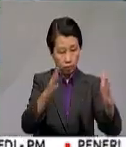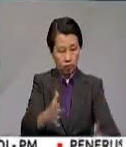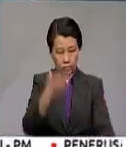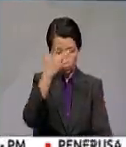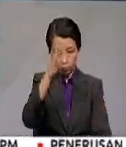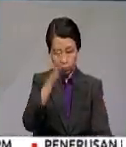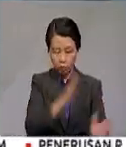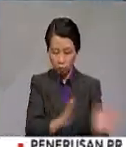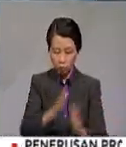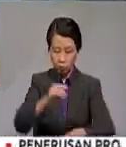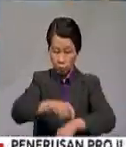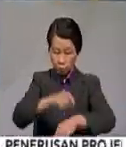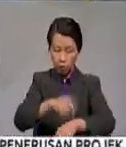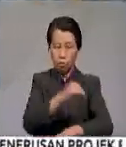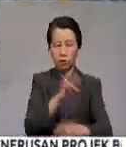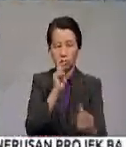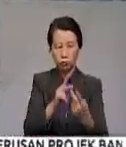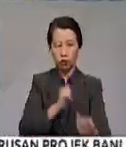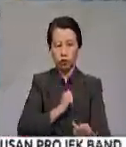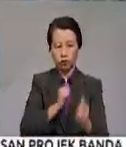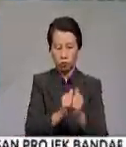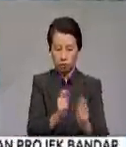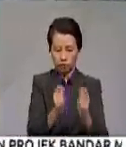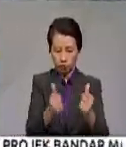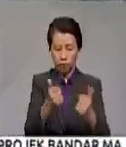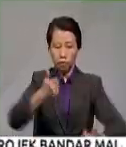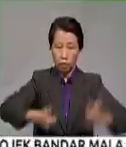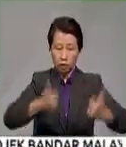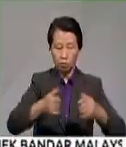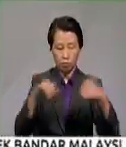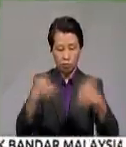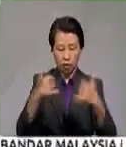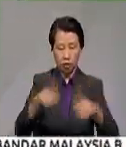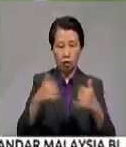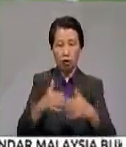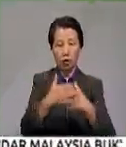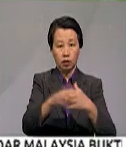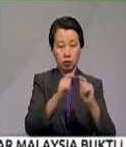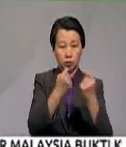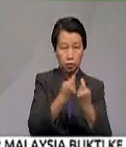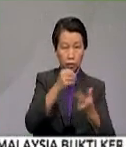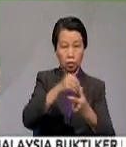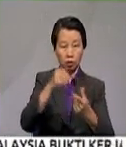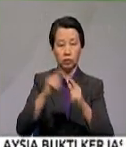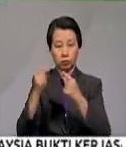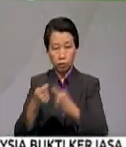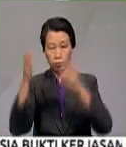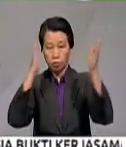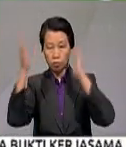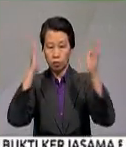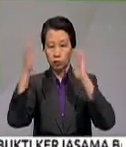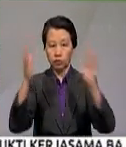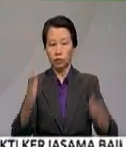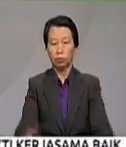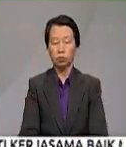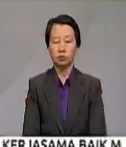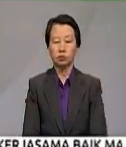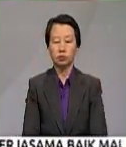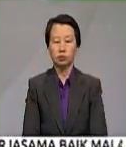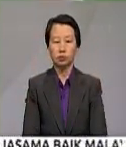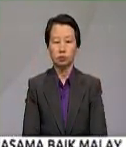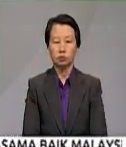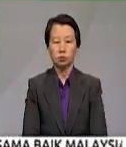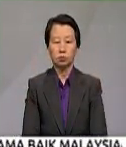bijak menyelaras masa dan menyesuikan diri dengan cepat sama ada beraksi bersama pasukan atau Skuad negaraan dari Ali Han